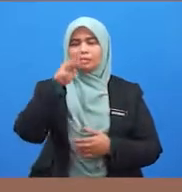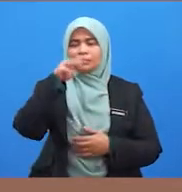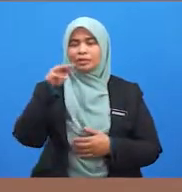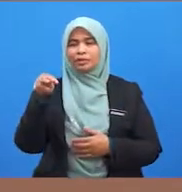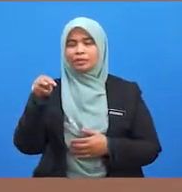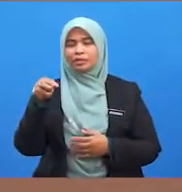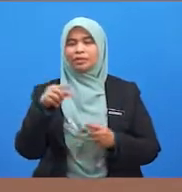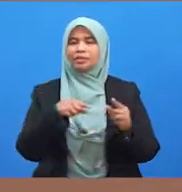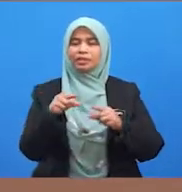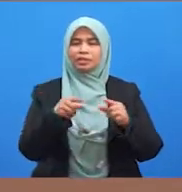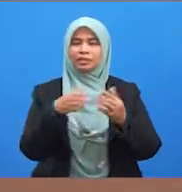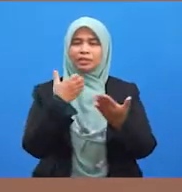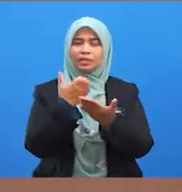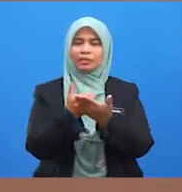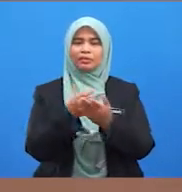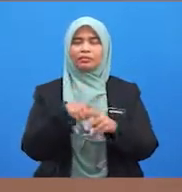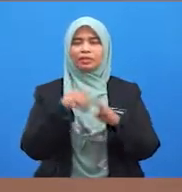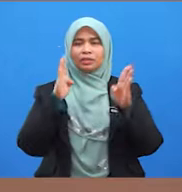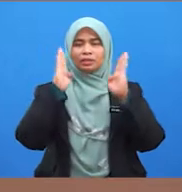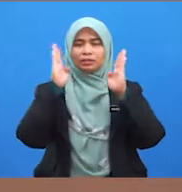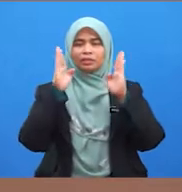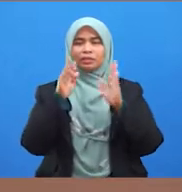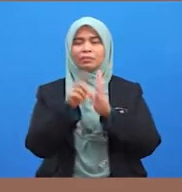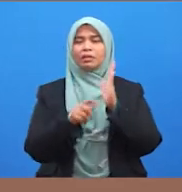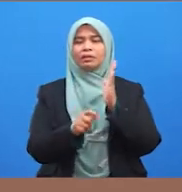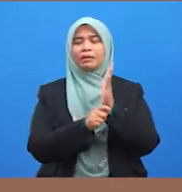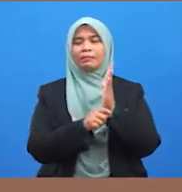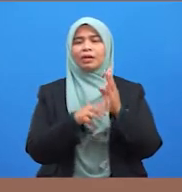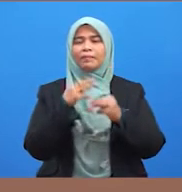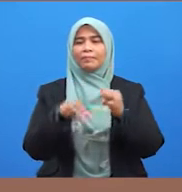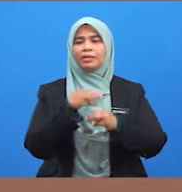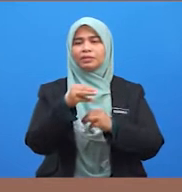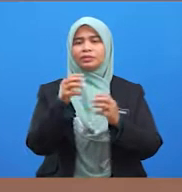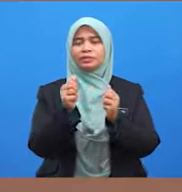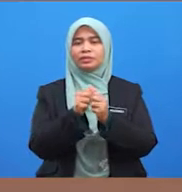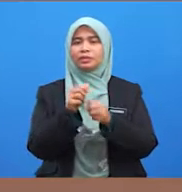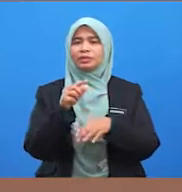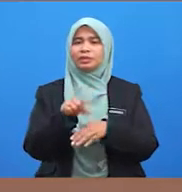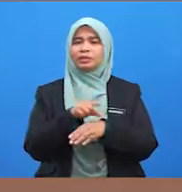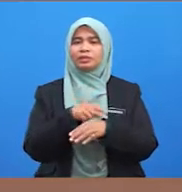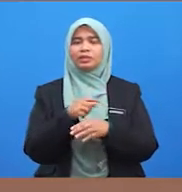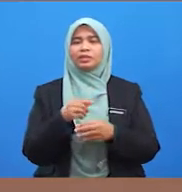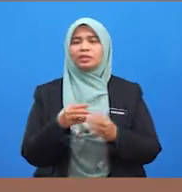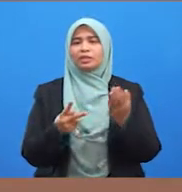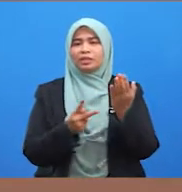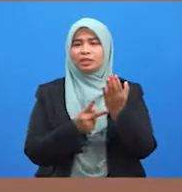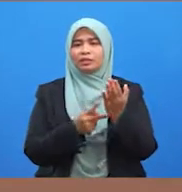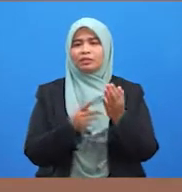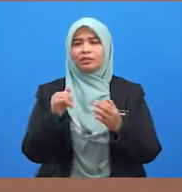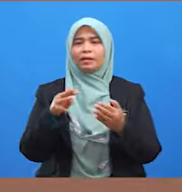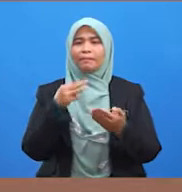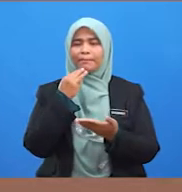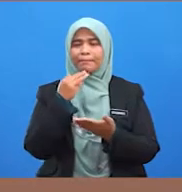Murid-murid, kegiatan ekonomi di Malaysia bertambah maju dengan adanya penggunaan teknologi yang canggih dan